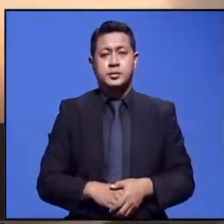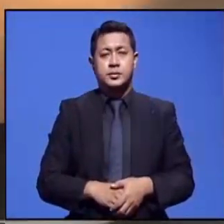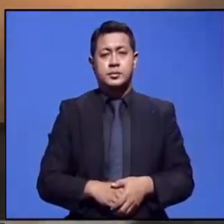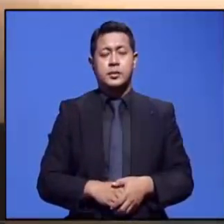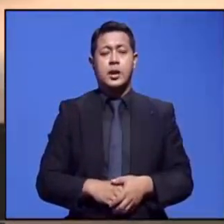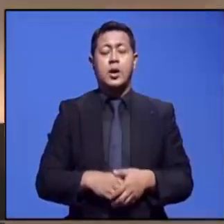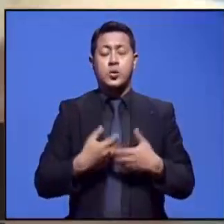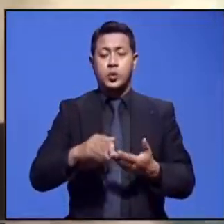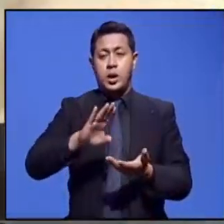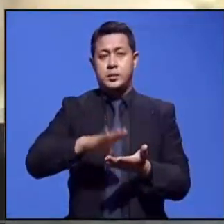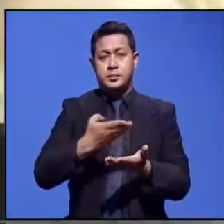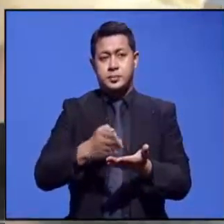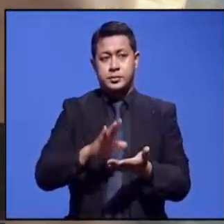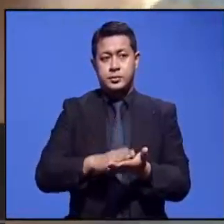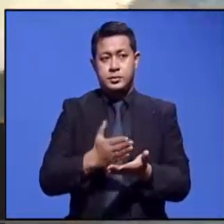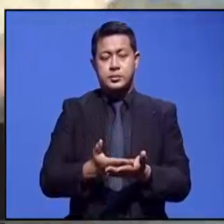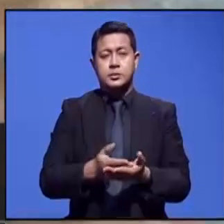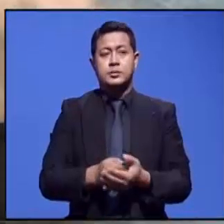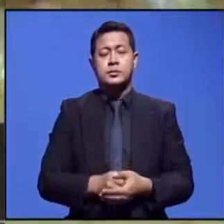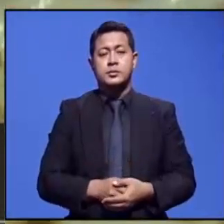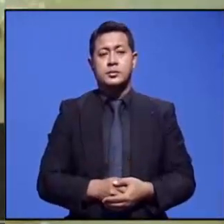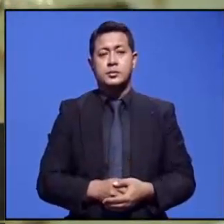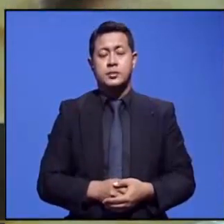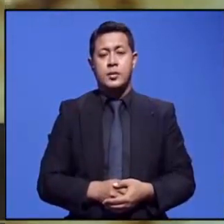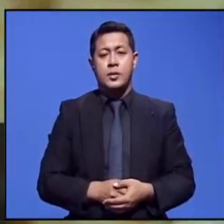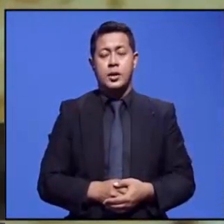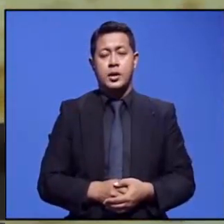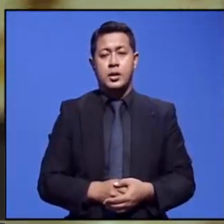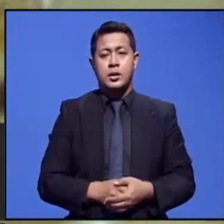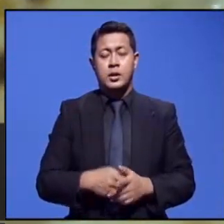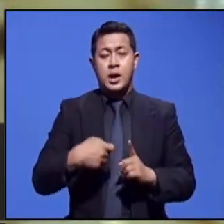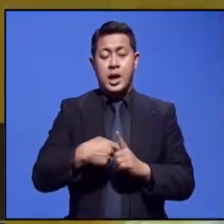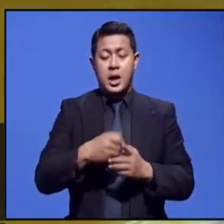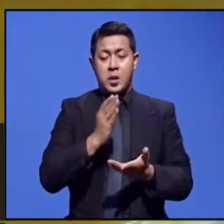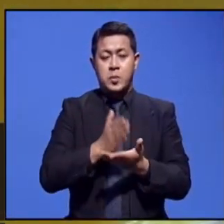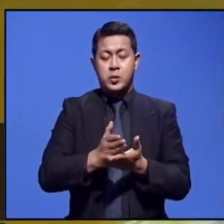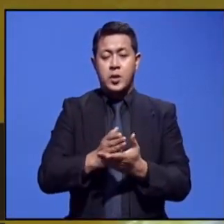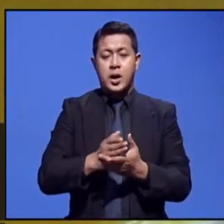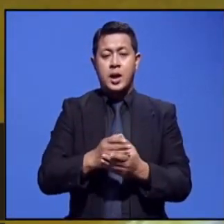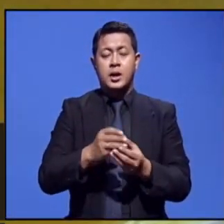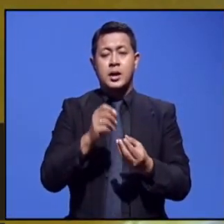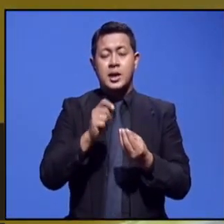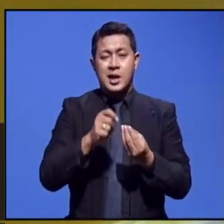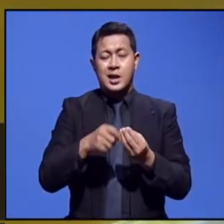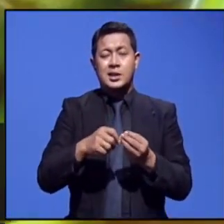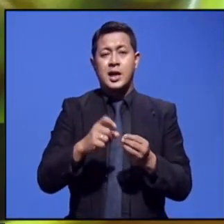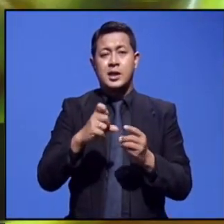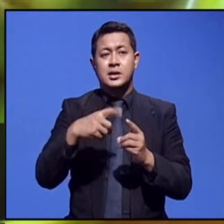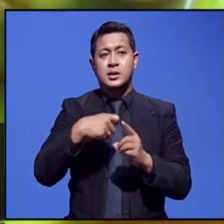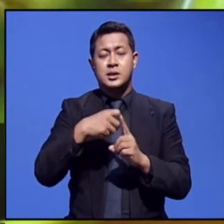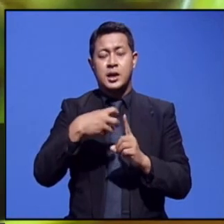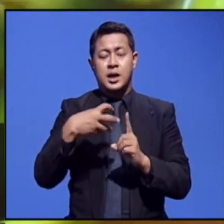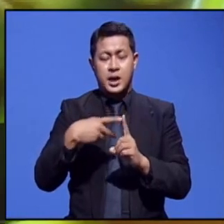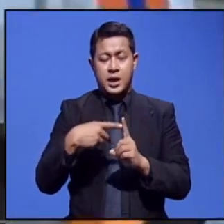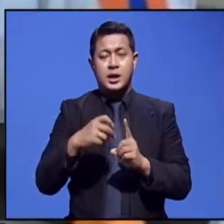dan cabai bubuk ikut disajikan dalam mangkuk kecil. Kari ala India ini berisi potongan kentang, cengkeh, dan cuka cabai